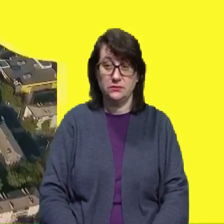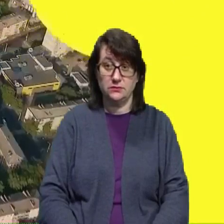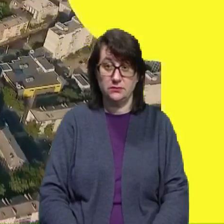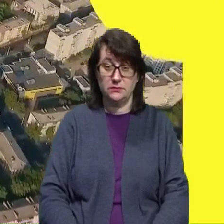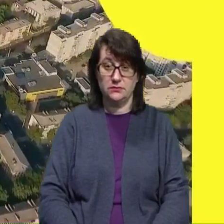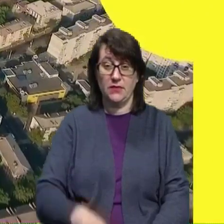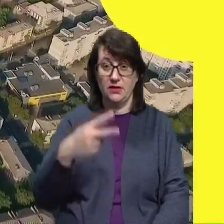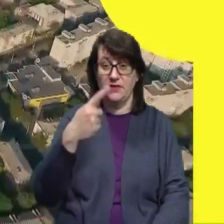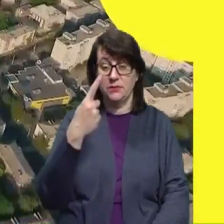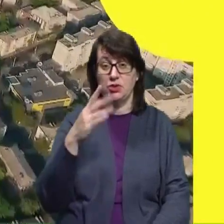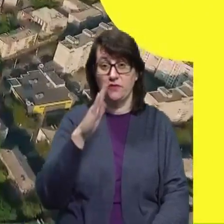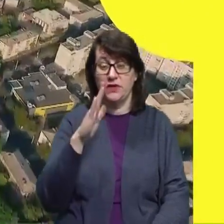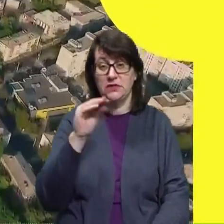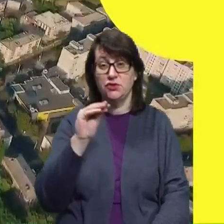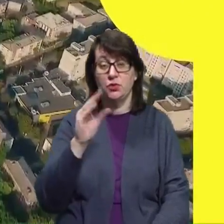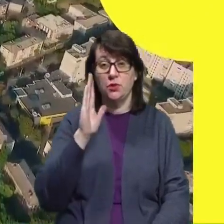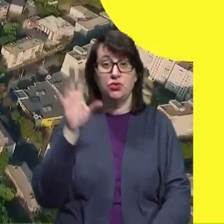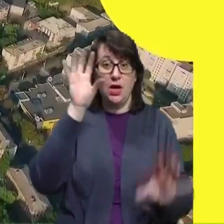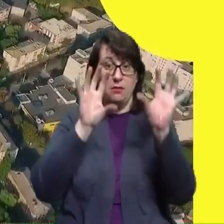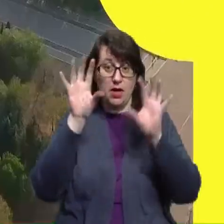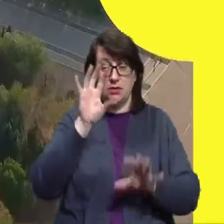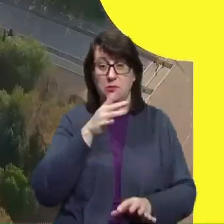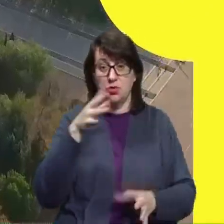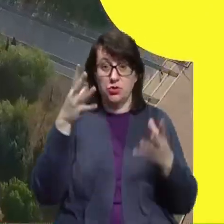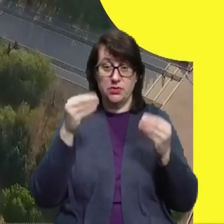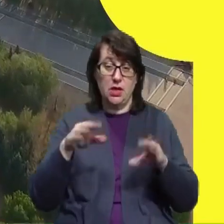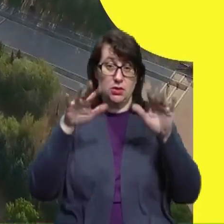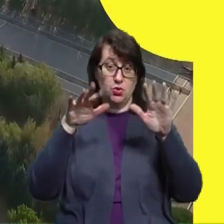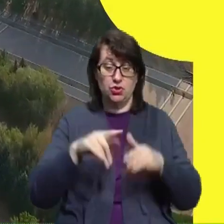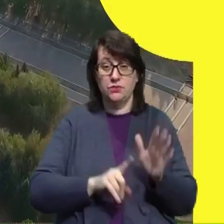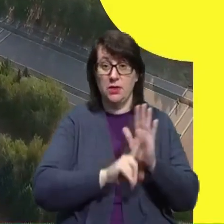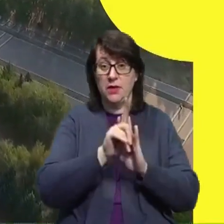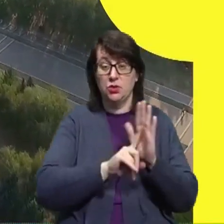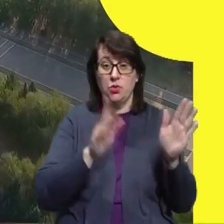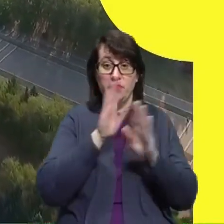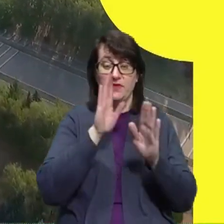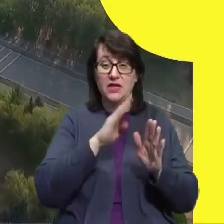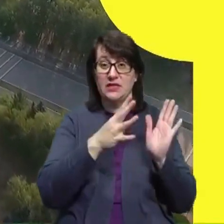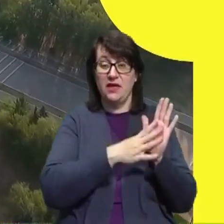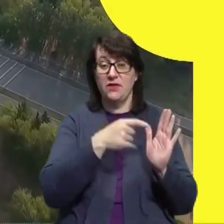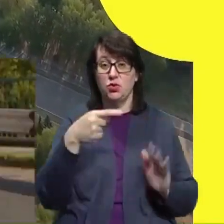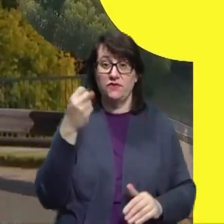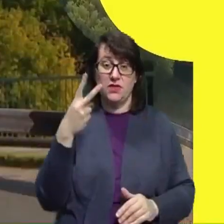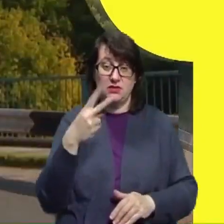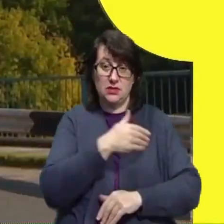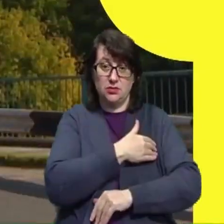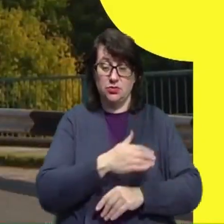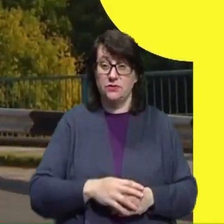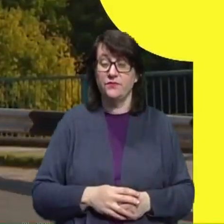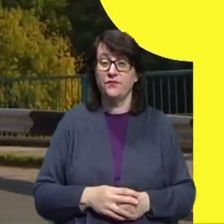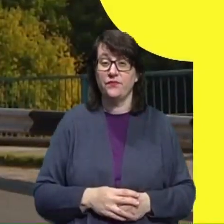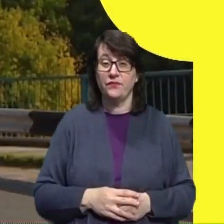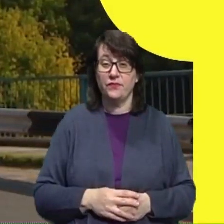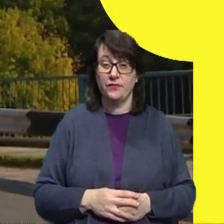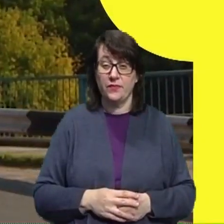Від 1 вересня у Житомирі буде хмарно. Протягом дня йтиме дощ. Температура повітря від 9 до 12 градусів.